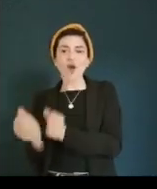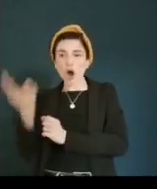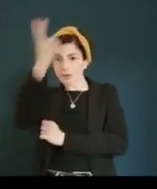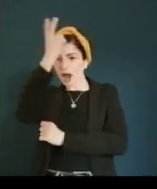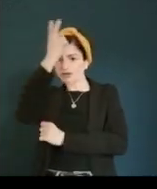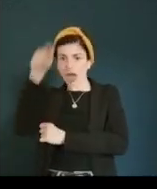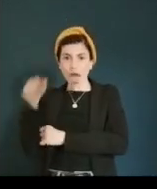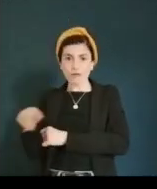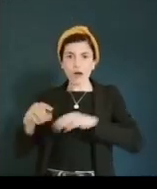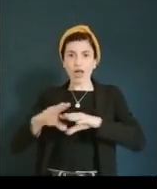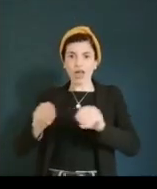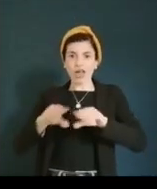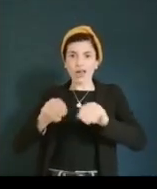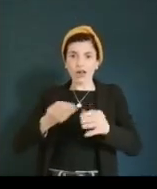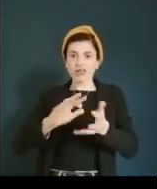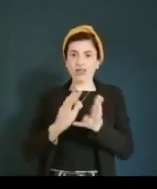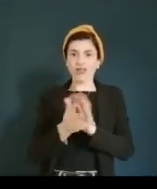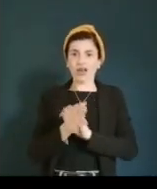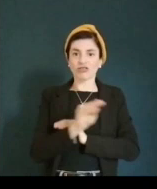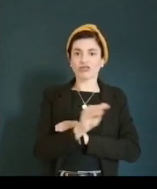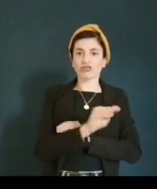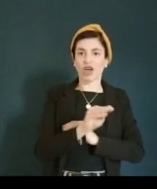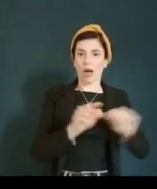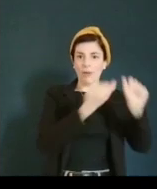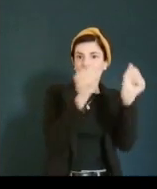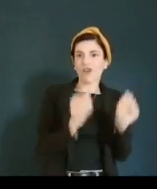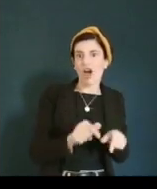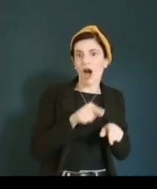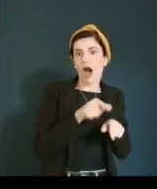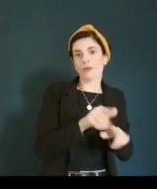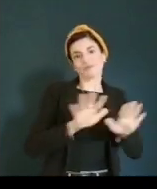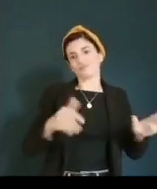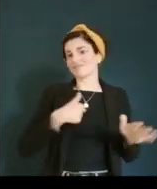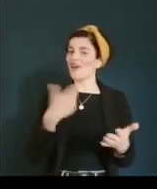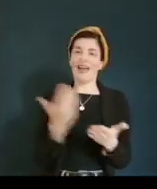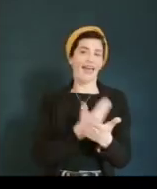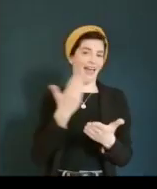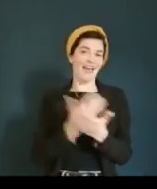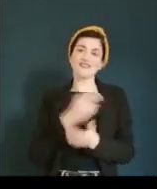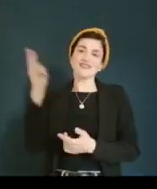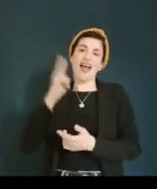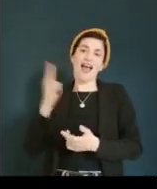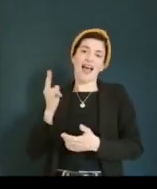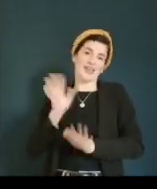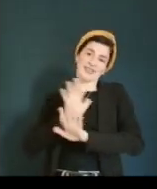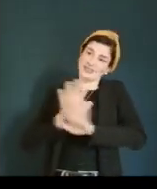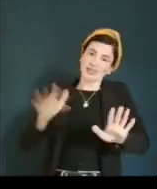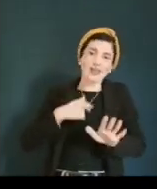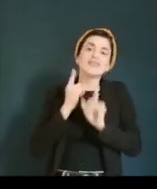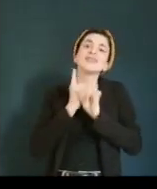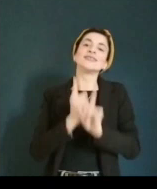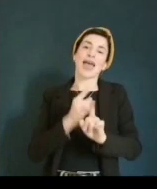Quindi diciamo io evito di avere troppe velleità artistiche e mi attengo al tradizionale. Quindi cosa vi